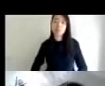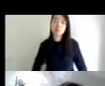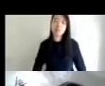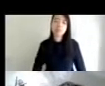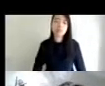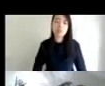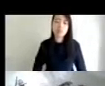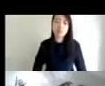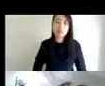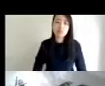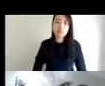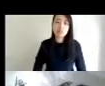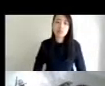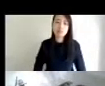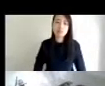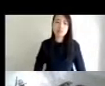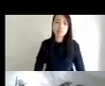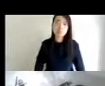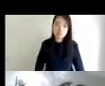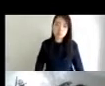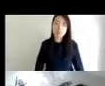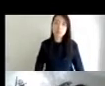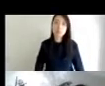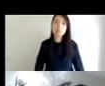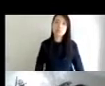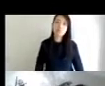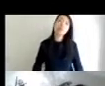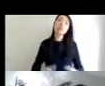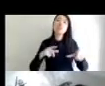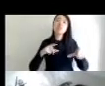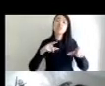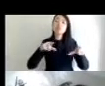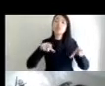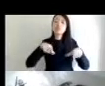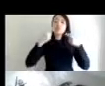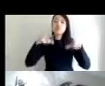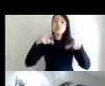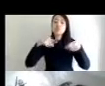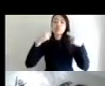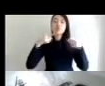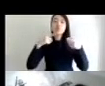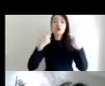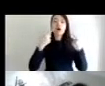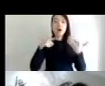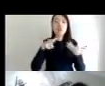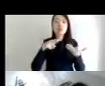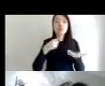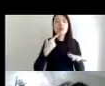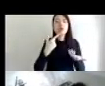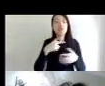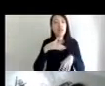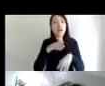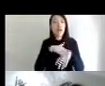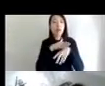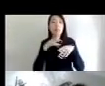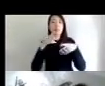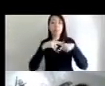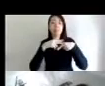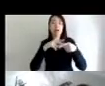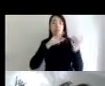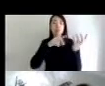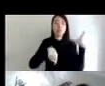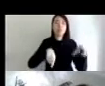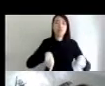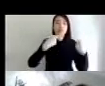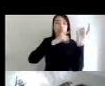好，咁咧除咗有樹木，我哋成日都會見到嘅呢啲部分之外咧，有啲部分咧，我哋